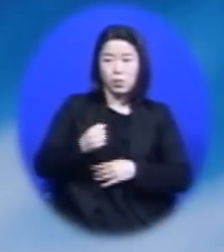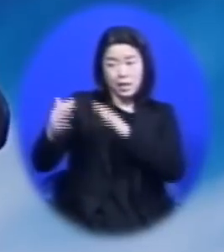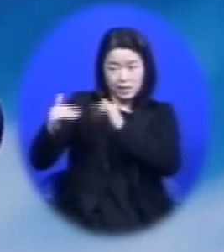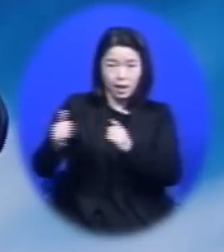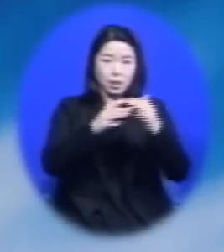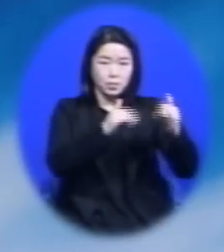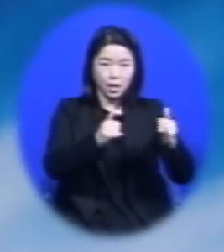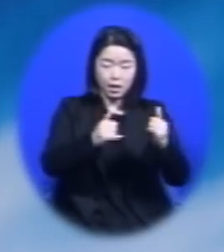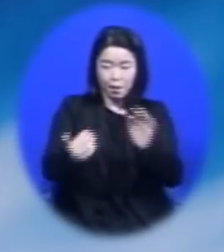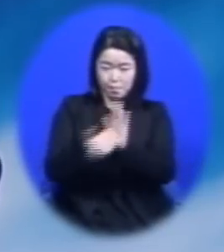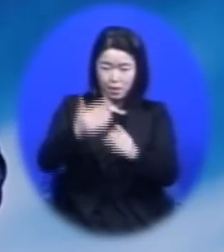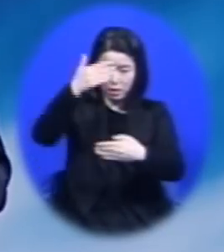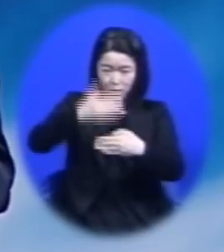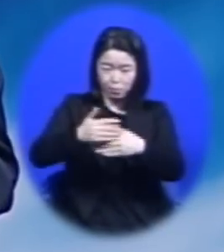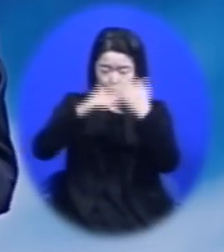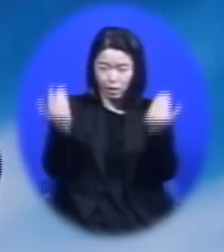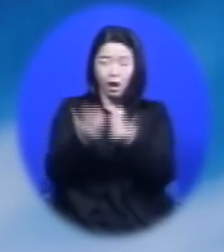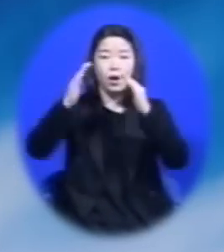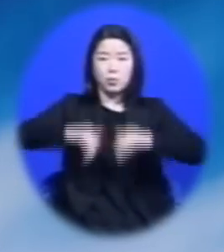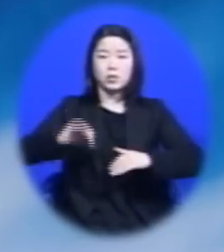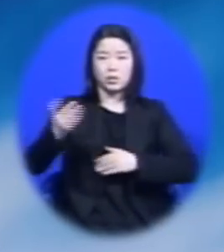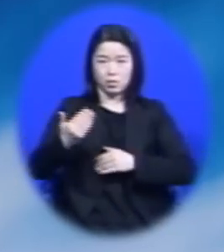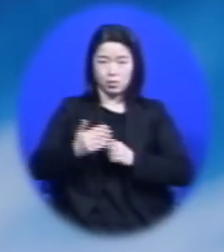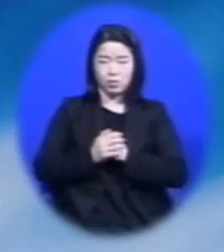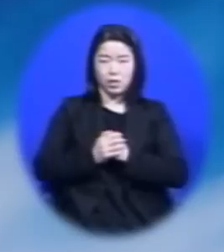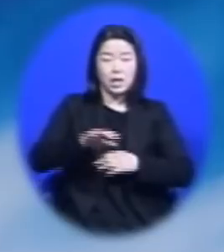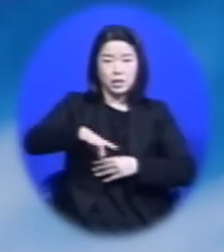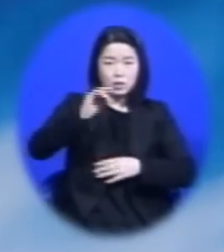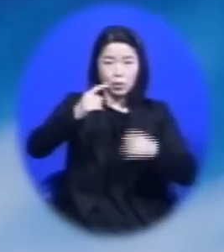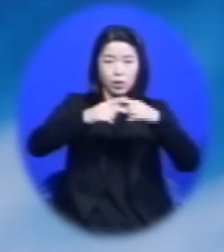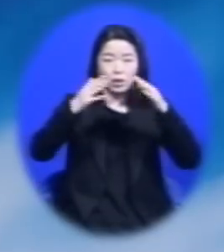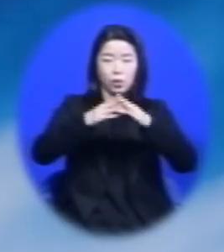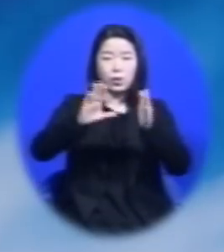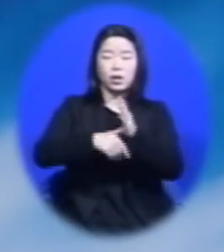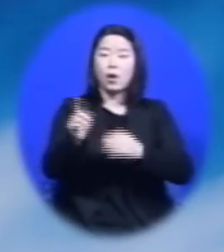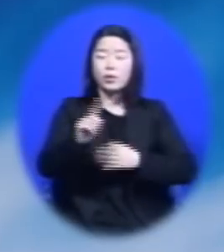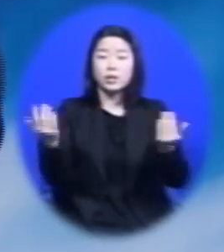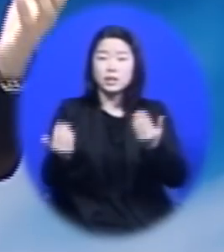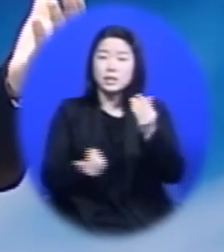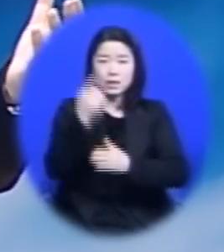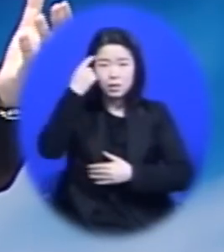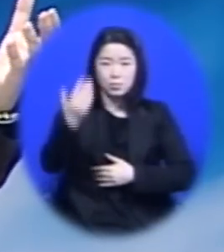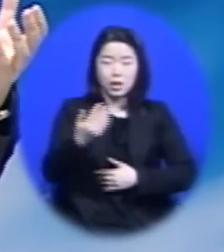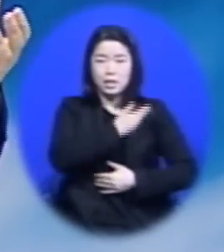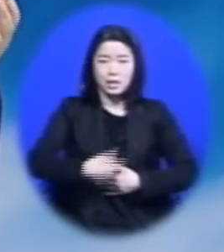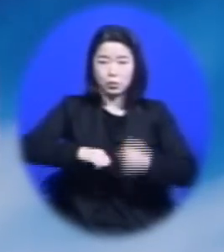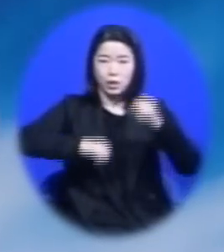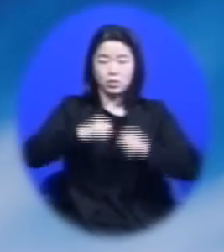장벽도 다 허물어졌습니다 초대 교회 때 어떤 일이 벌어졌는지 아십니까 사도행전 10장에